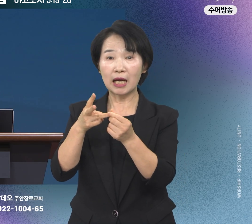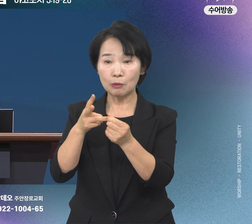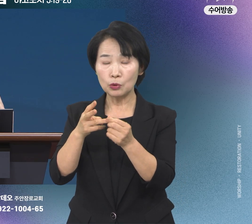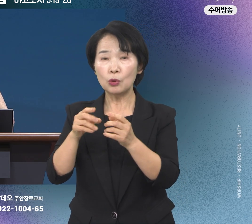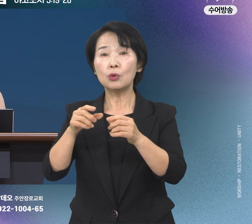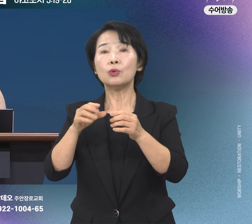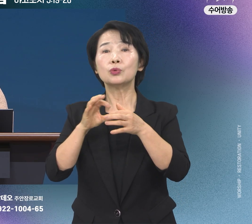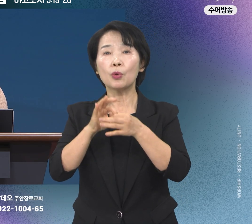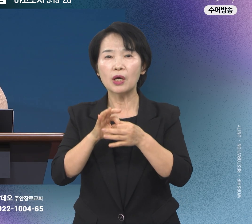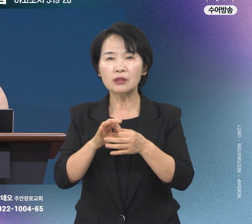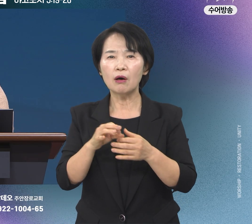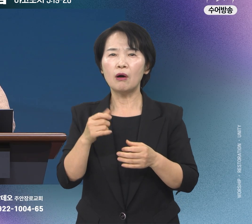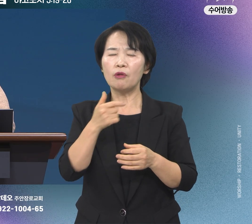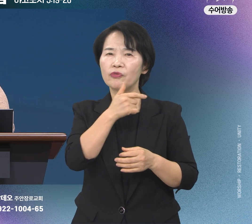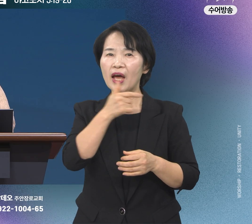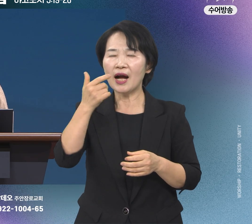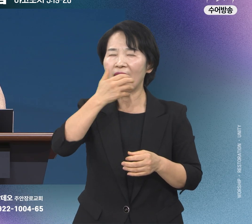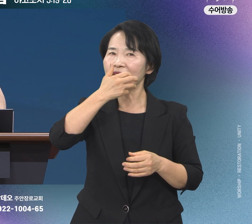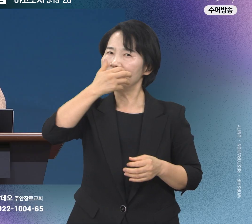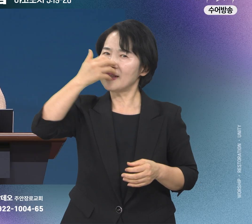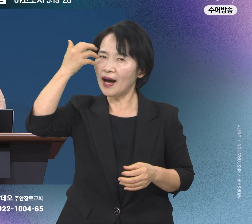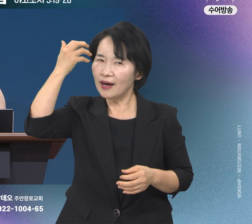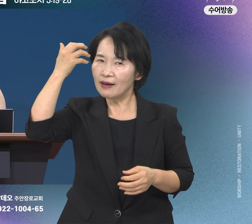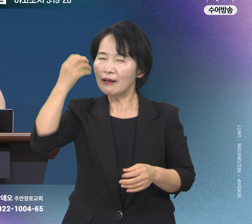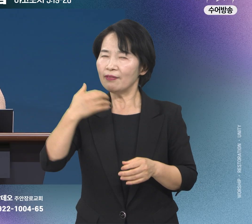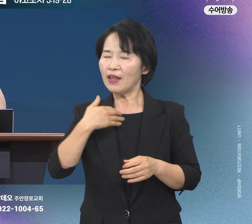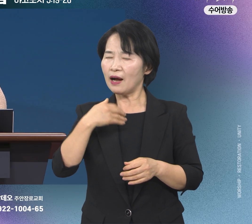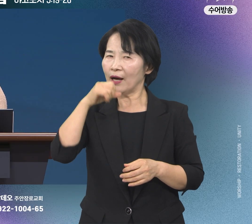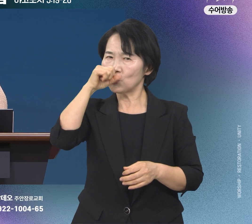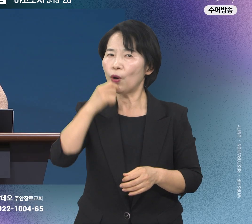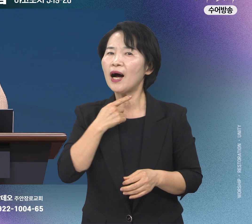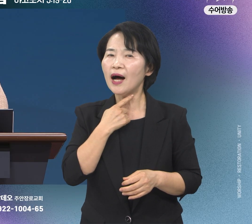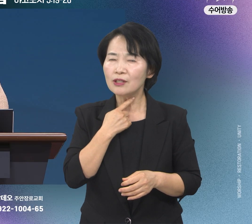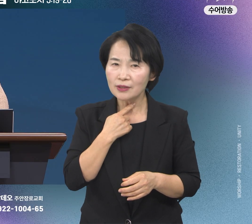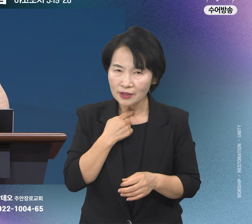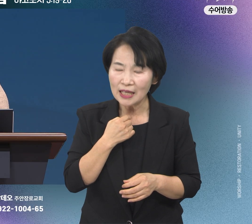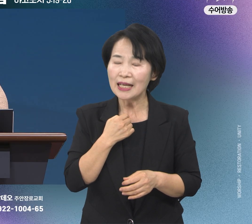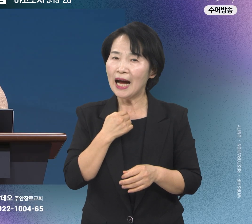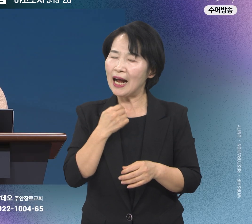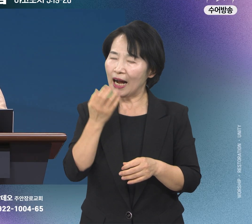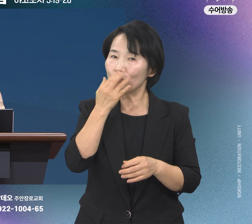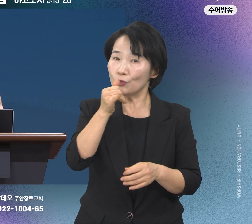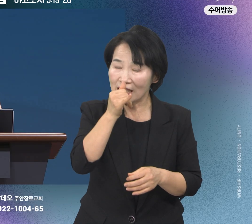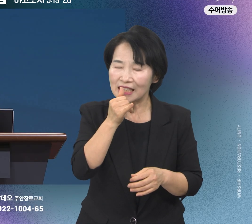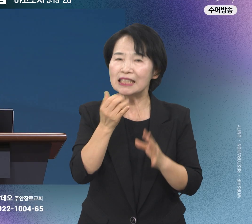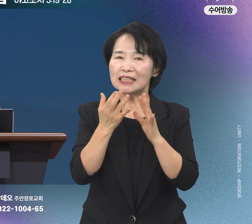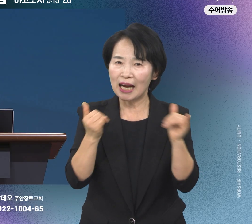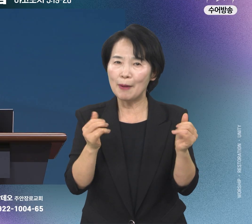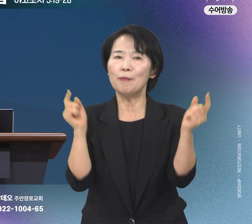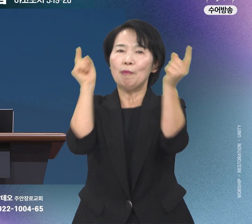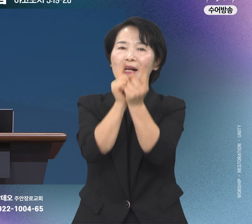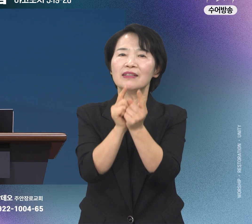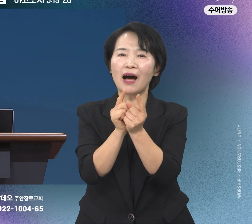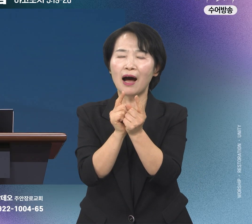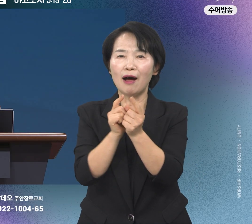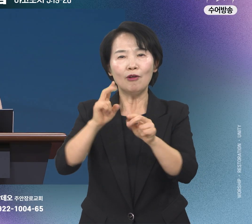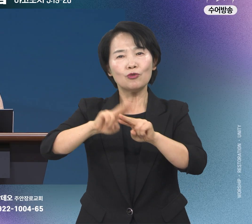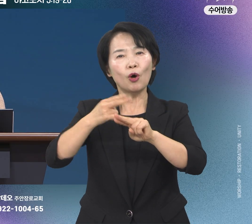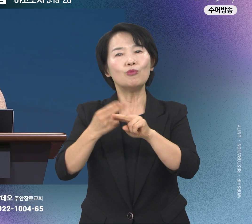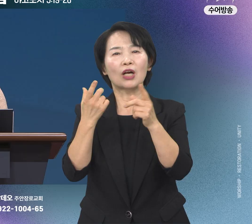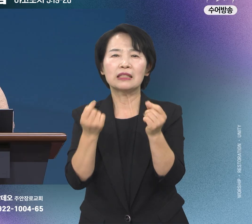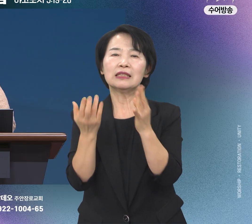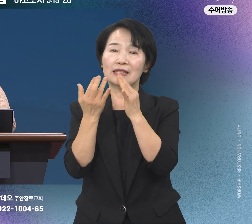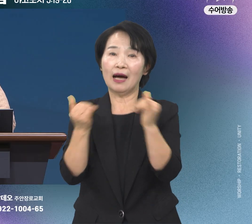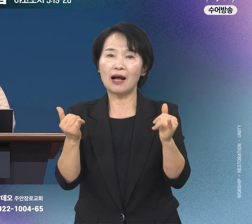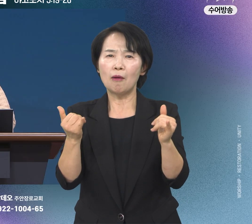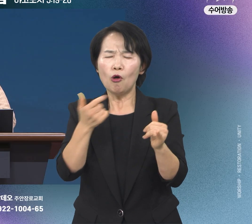지내고 싶었던, 꿈에 그리던 그 친구를 알아가는 이 과정인데, 너무나도 선물처럼 다가온 이